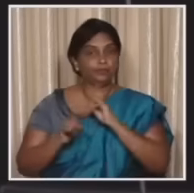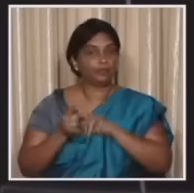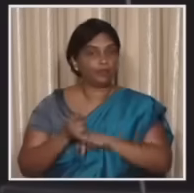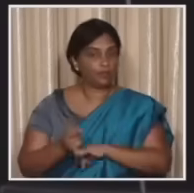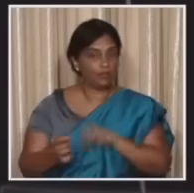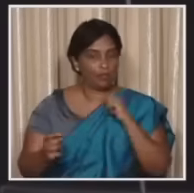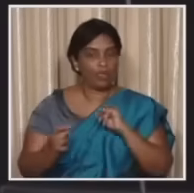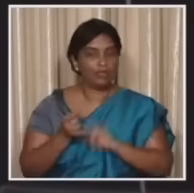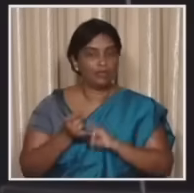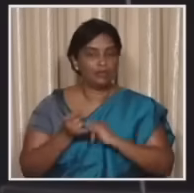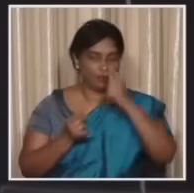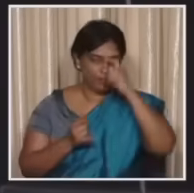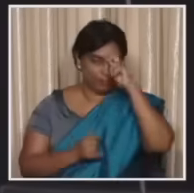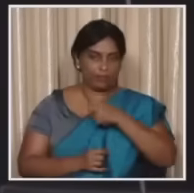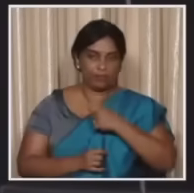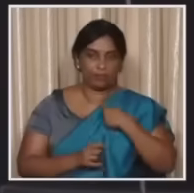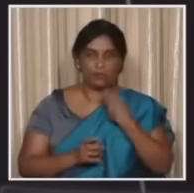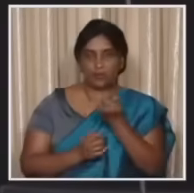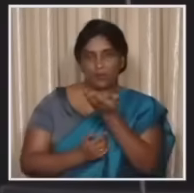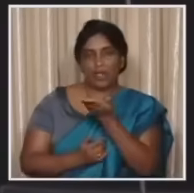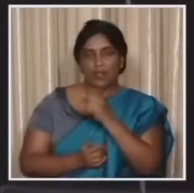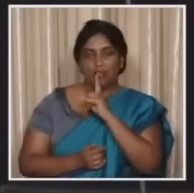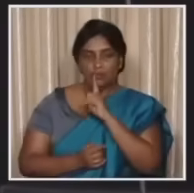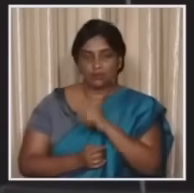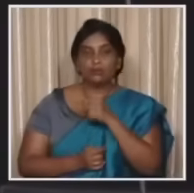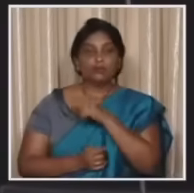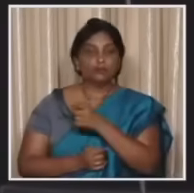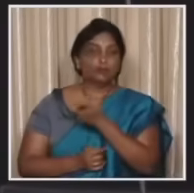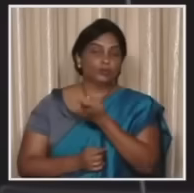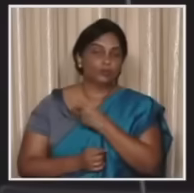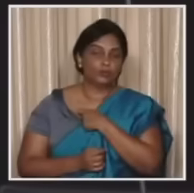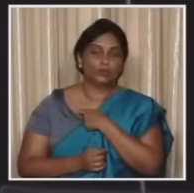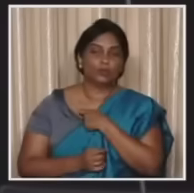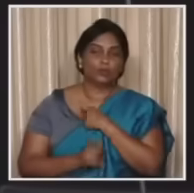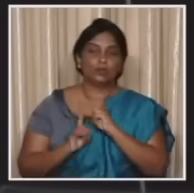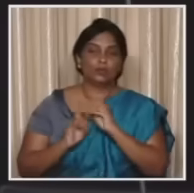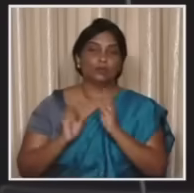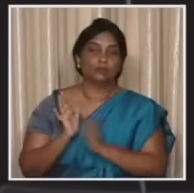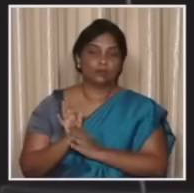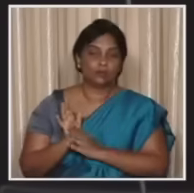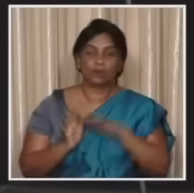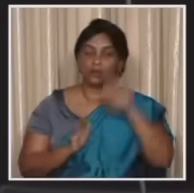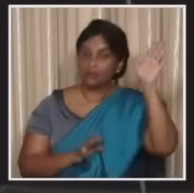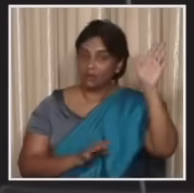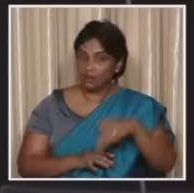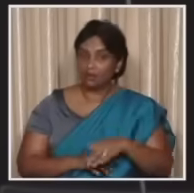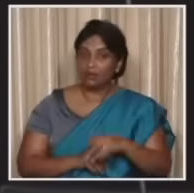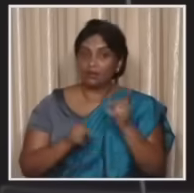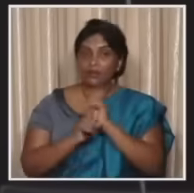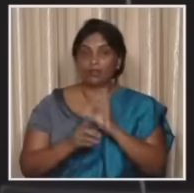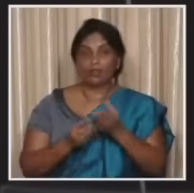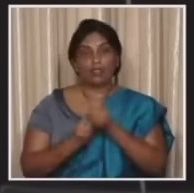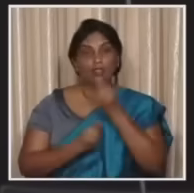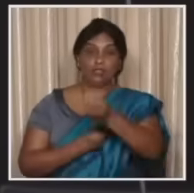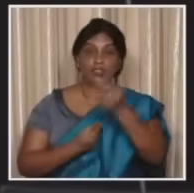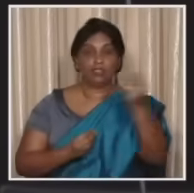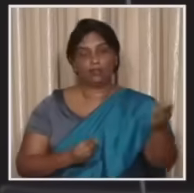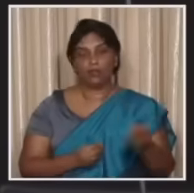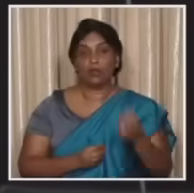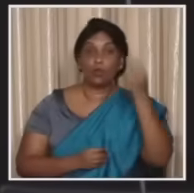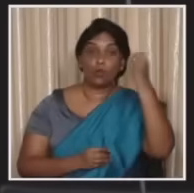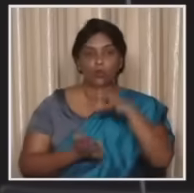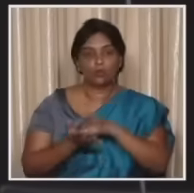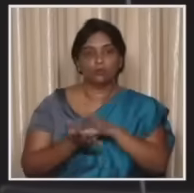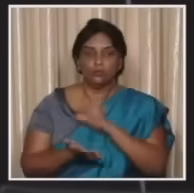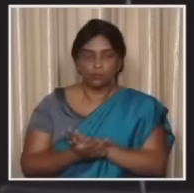ලේකම් සමරතුංග මහත්තයාගෙන් මම මේ සල්ලි ටික ඉල්ලුවාම එතුමා කිව්වා අගමැතිතුමාව ගෙනල්ලා එකපාර බෙදලා දාමු කියලා ඉවරලා දිනයක්